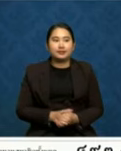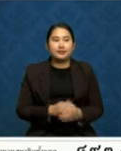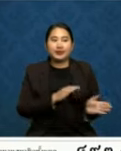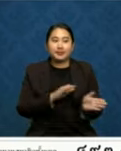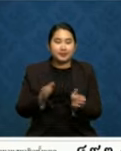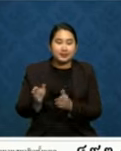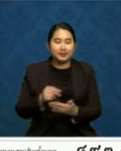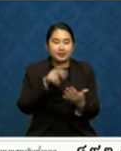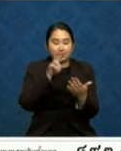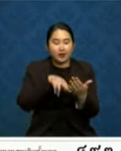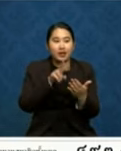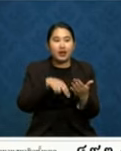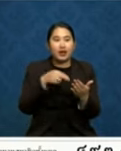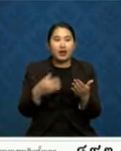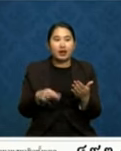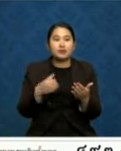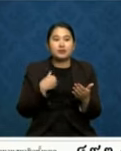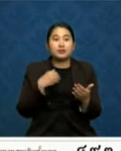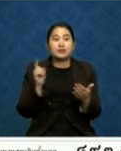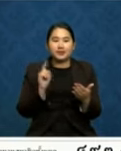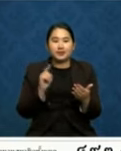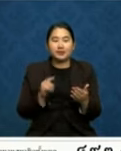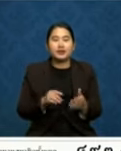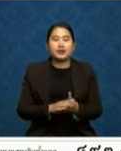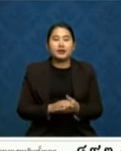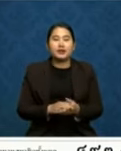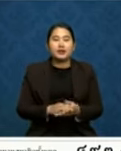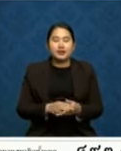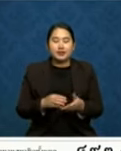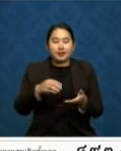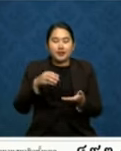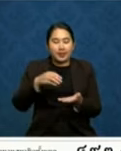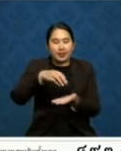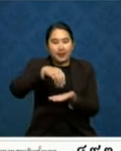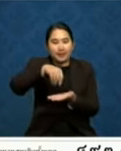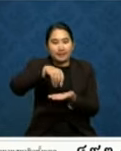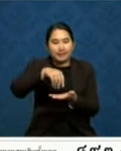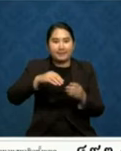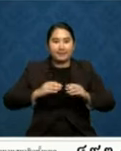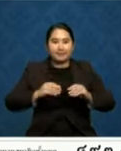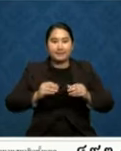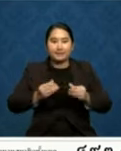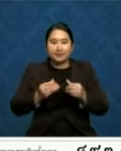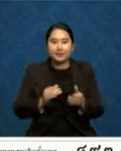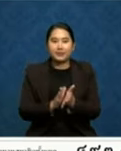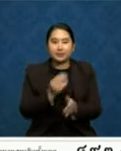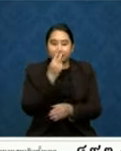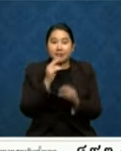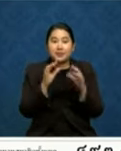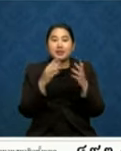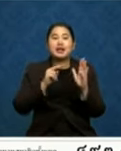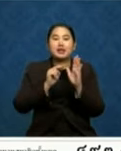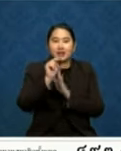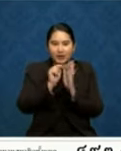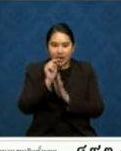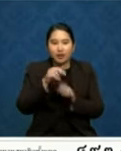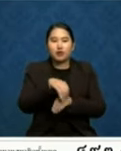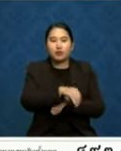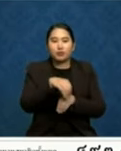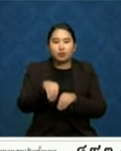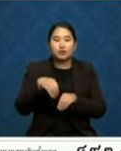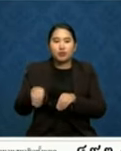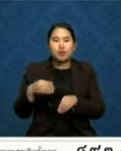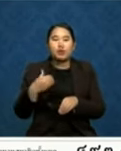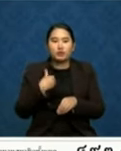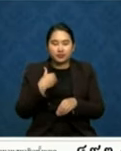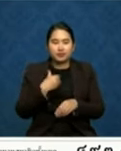ครับที่ผมไปอ่านดูเนี่ยเป็นเรื่องของยาเส้นนะครับซึ่งส่วนใหญ่ในรายงานไม่ค่อยมีนะครับซึ่งที่จังหวัดน่านก็มีการปลูกยาเส้นหรือยาซอยกัน